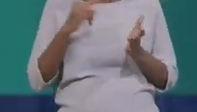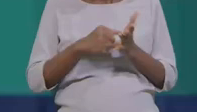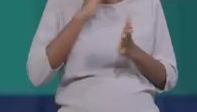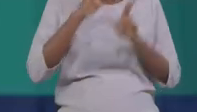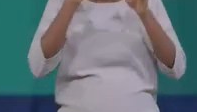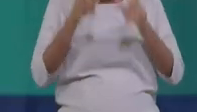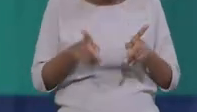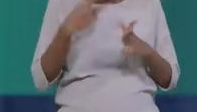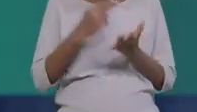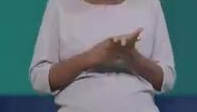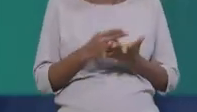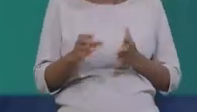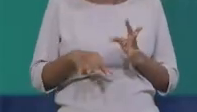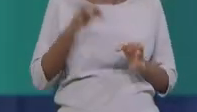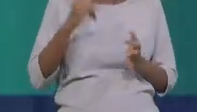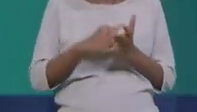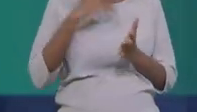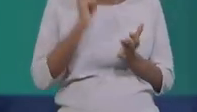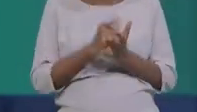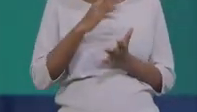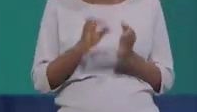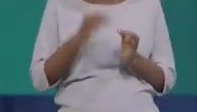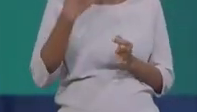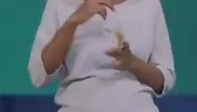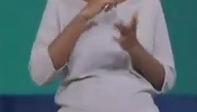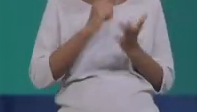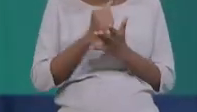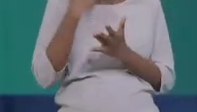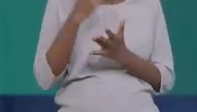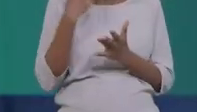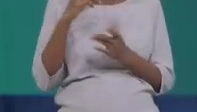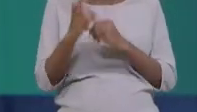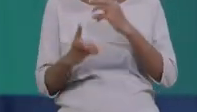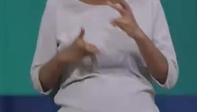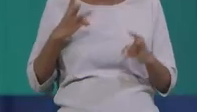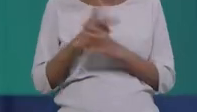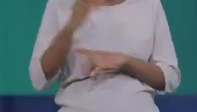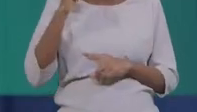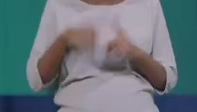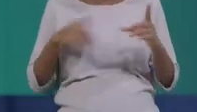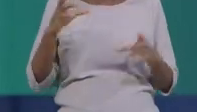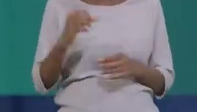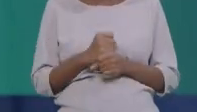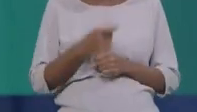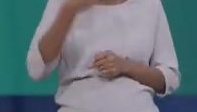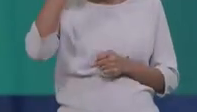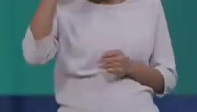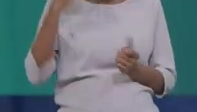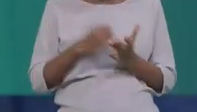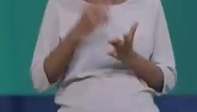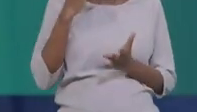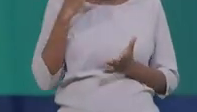Un élément, c'est une personne, le Saint-Esprit. L'Esprit de vérité que le monde ne